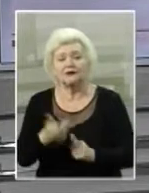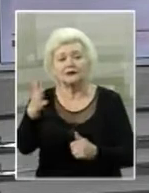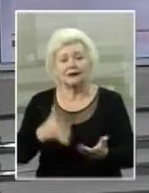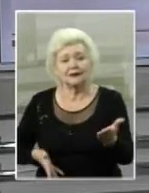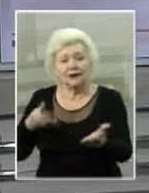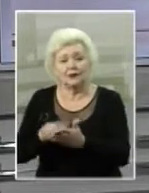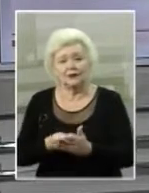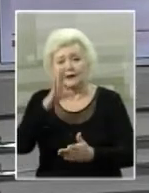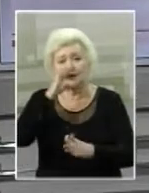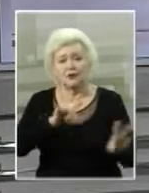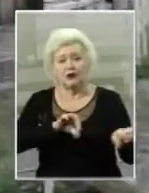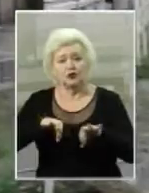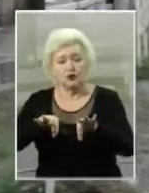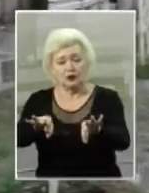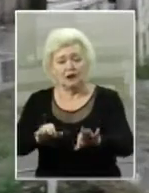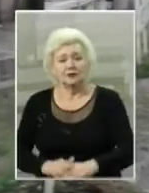за проїзд у маршрутках.